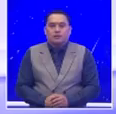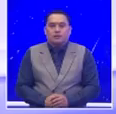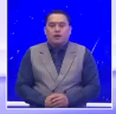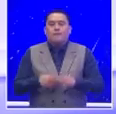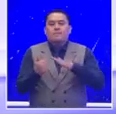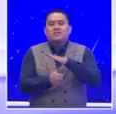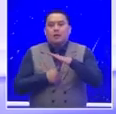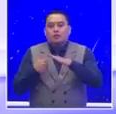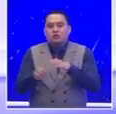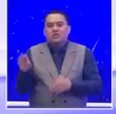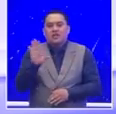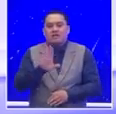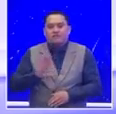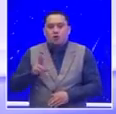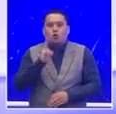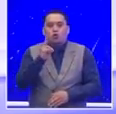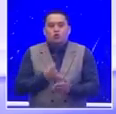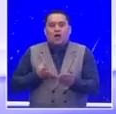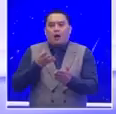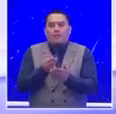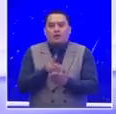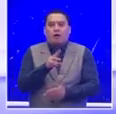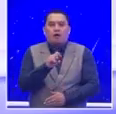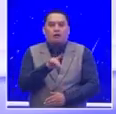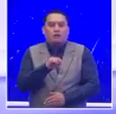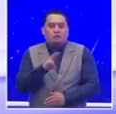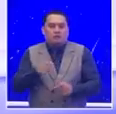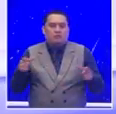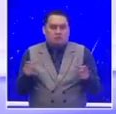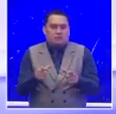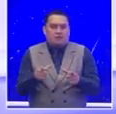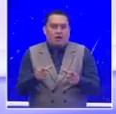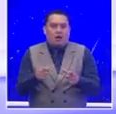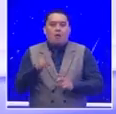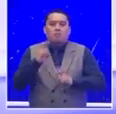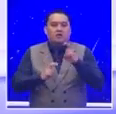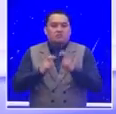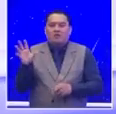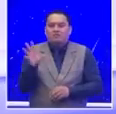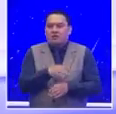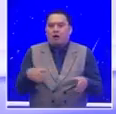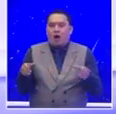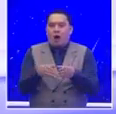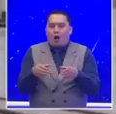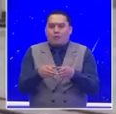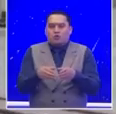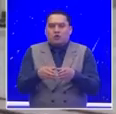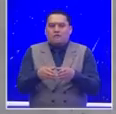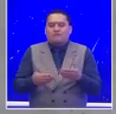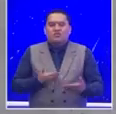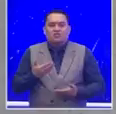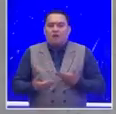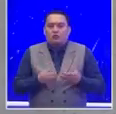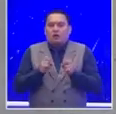Безработица в Европе. Кто заплатит за карантин? В Старом Свете растет число безработных. Предприятия и компании борются за свое